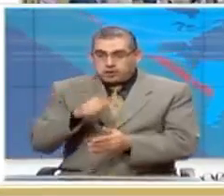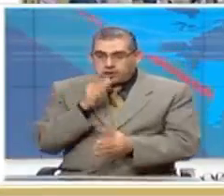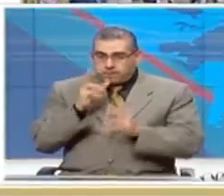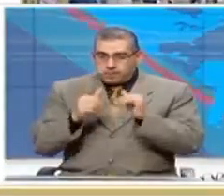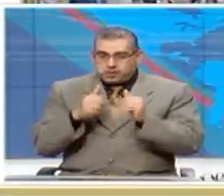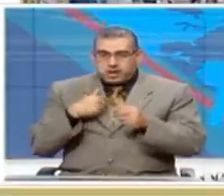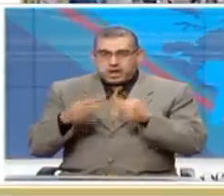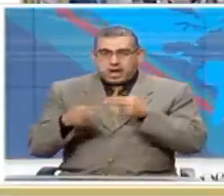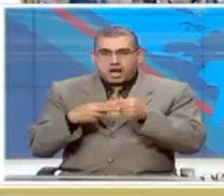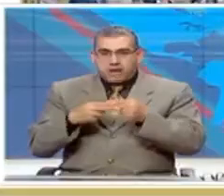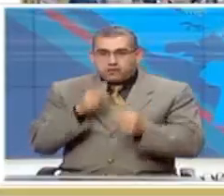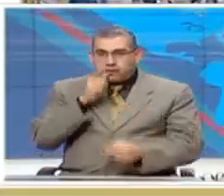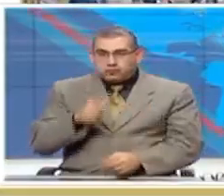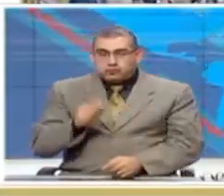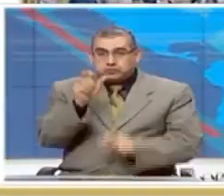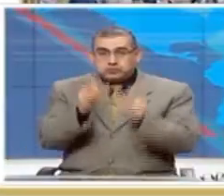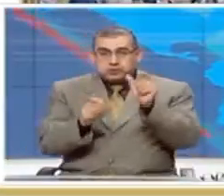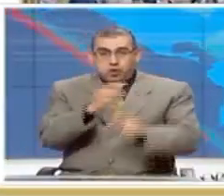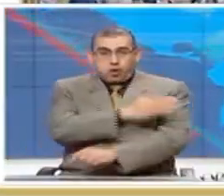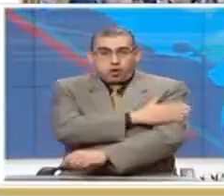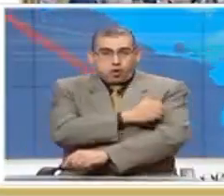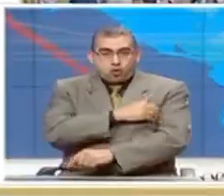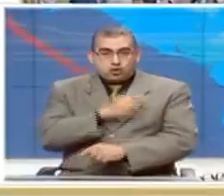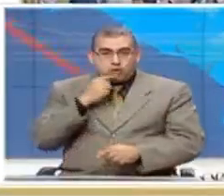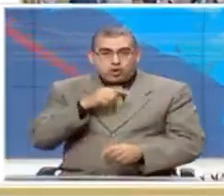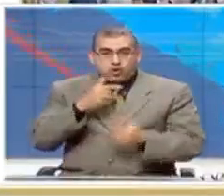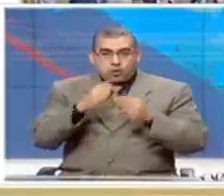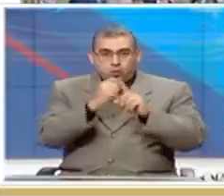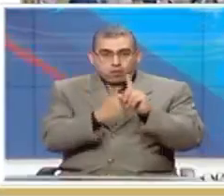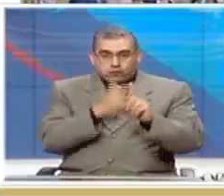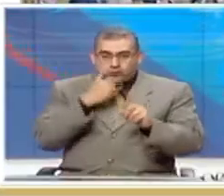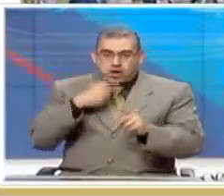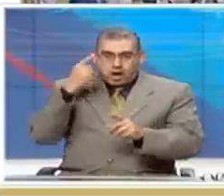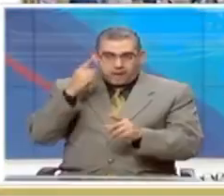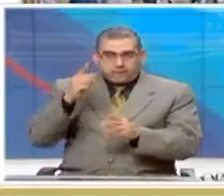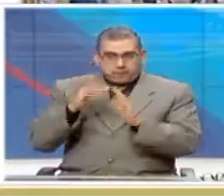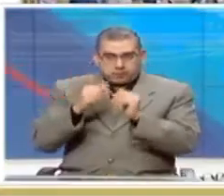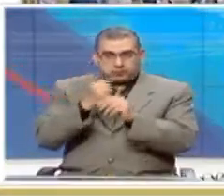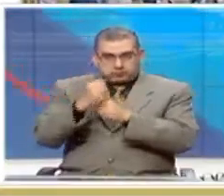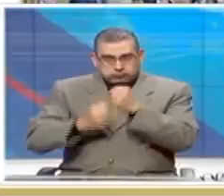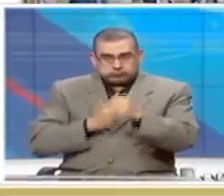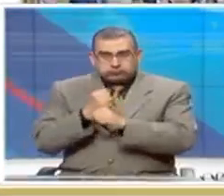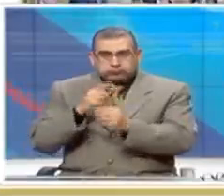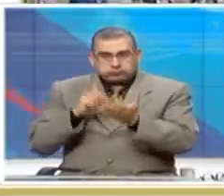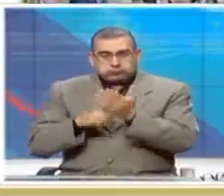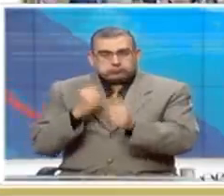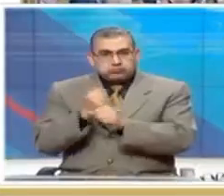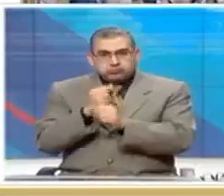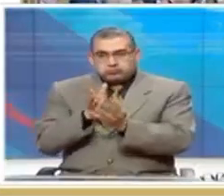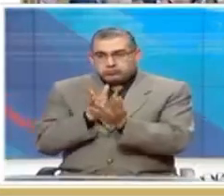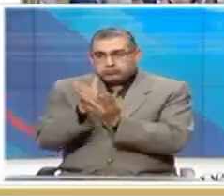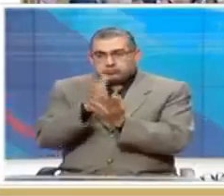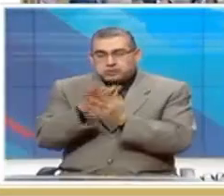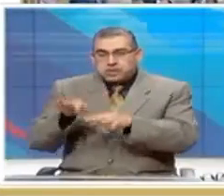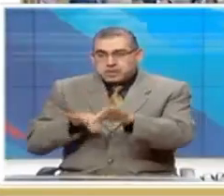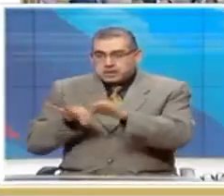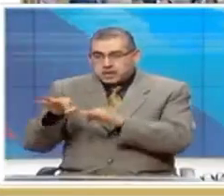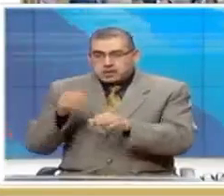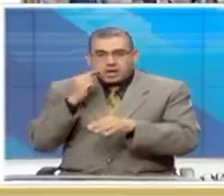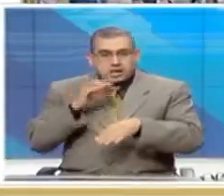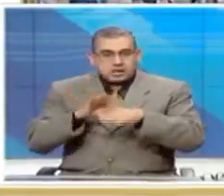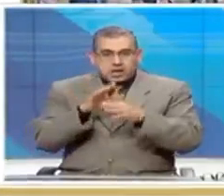من جانبهم اشاد اعضاء الوفد بالجهد والدور المقدر الذي تقوم به مصر على المسارين السياسي